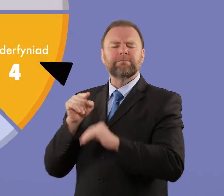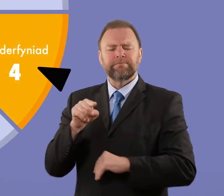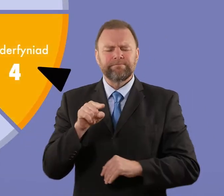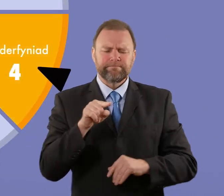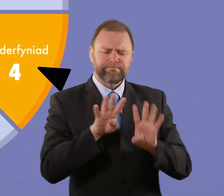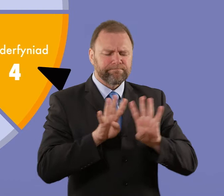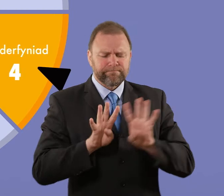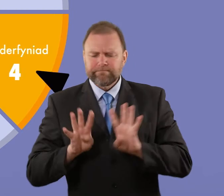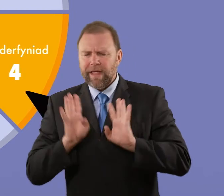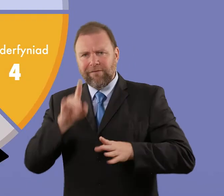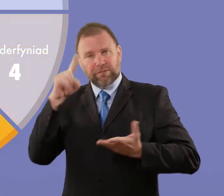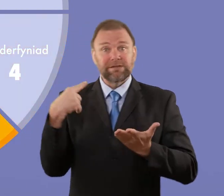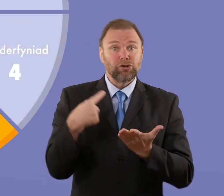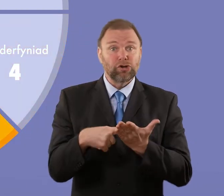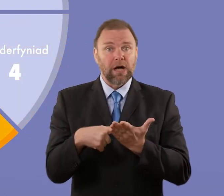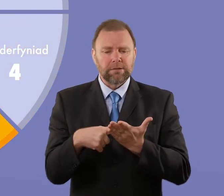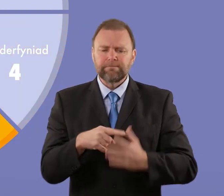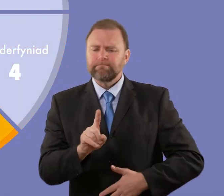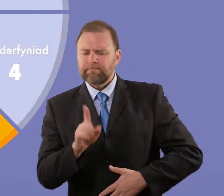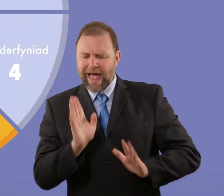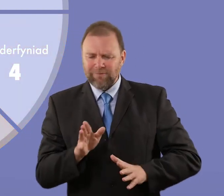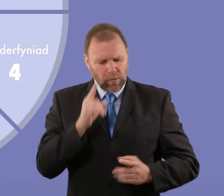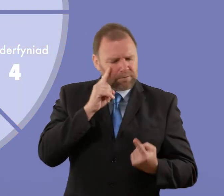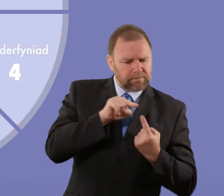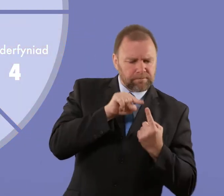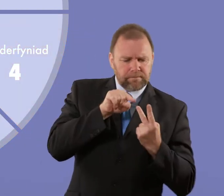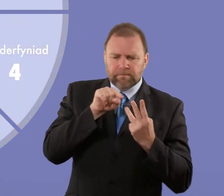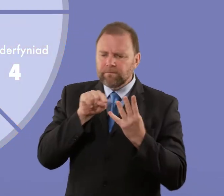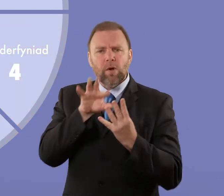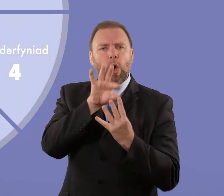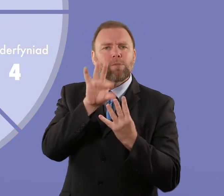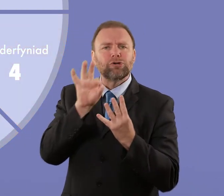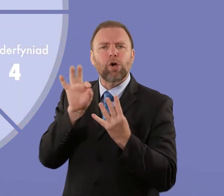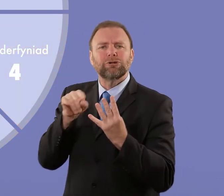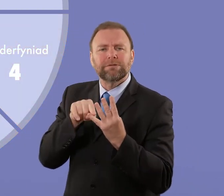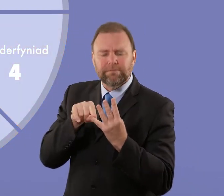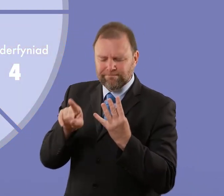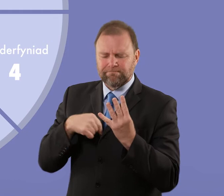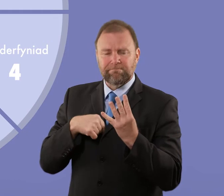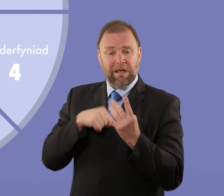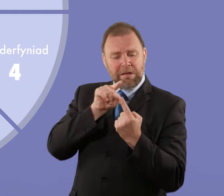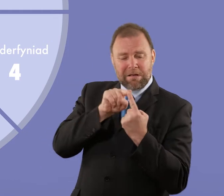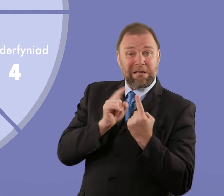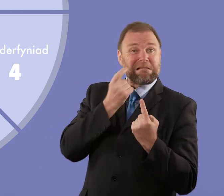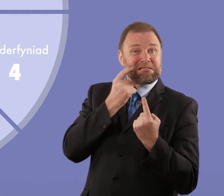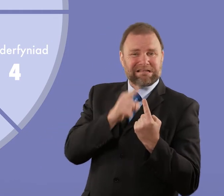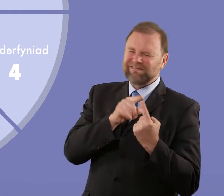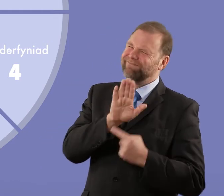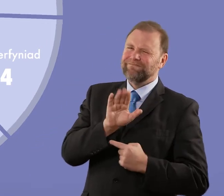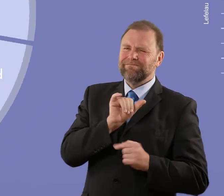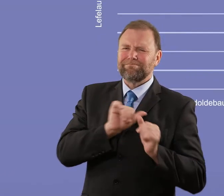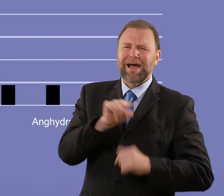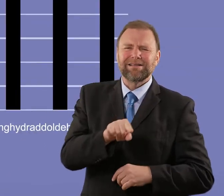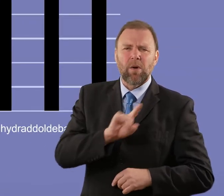anfantais economaidd gymdeithasol. Mae cyrff cyhoeddus yn gwneud penderfyniadau pwysig i flaenoriaethau a datblygu